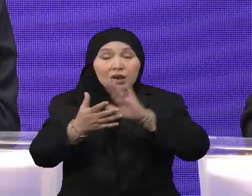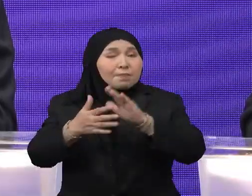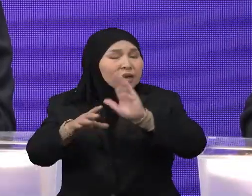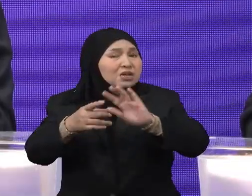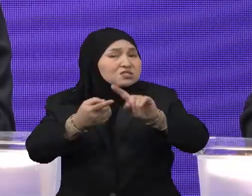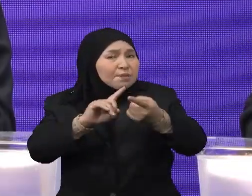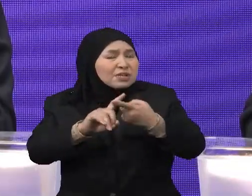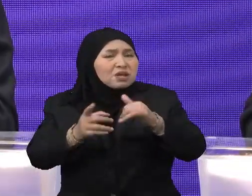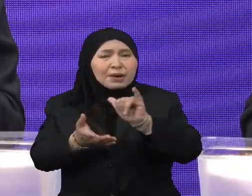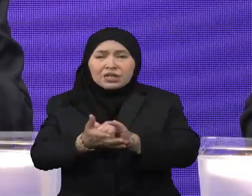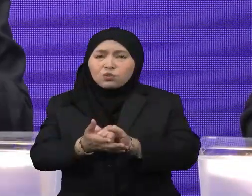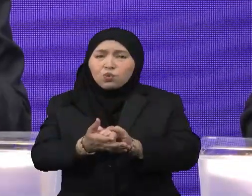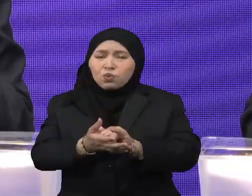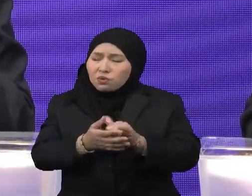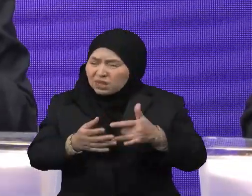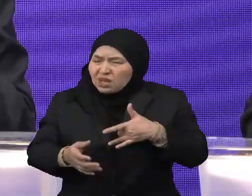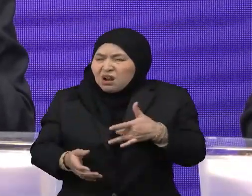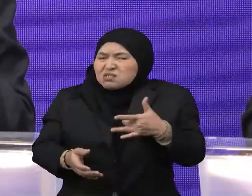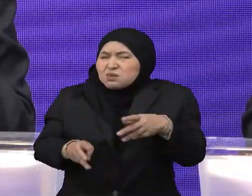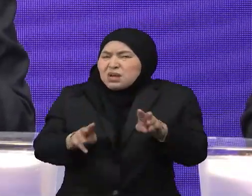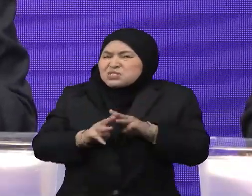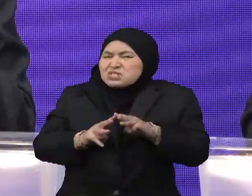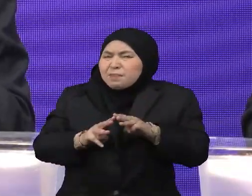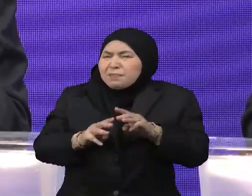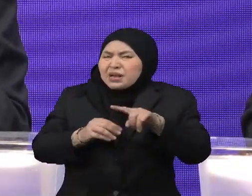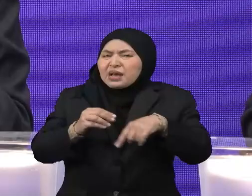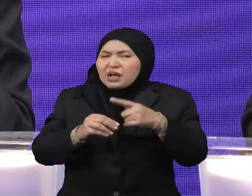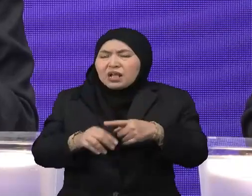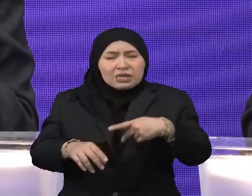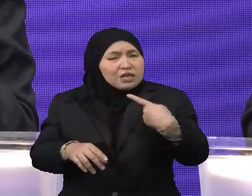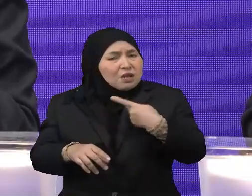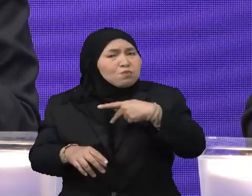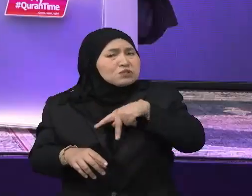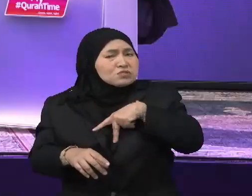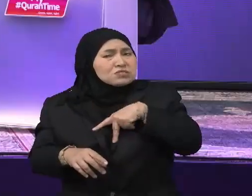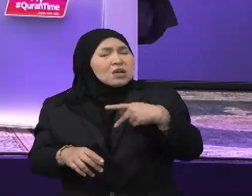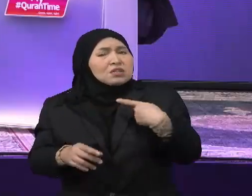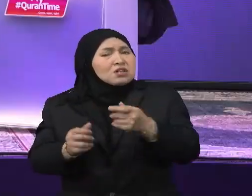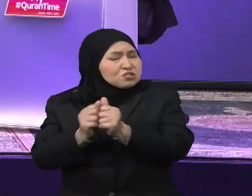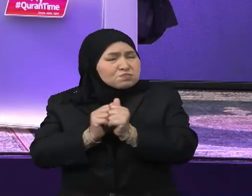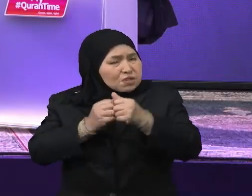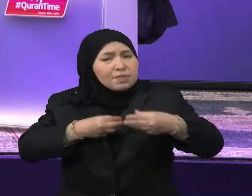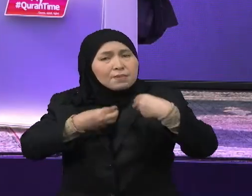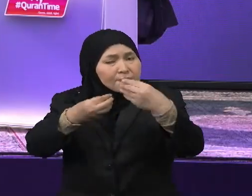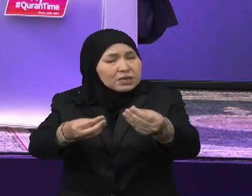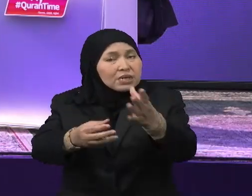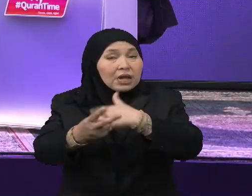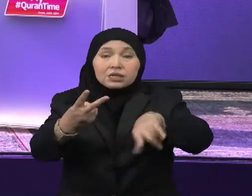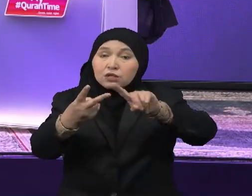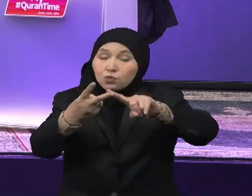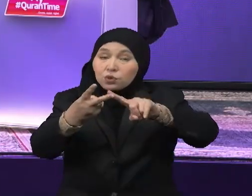para sahabat tersebut mereka rasa macam kita berdiri adalah milik kita sama-sama menyumbang dan kedua